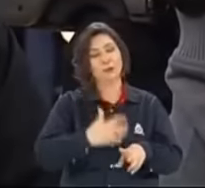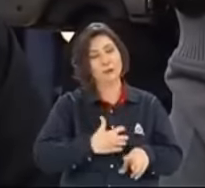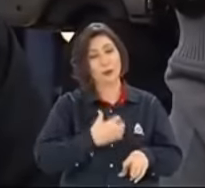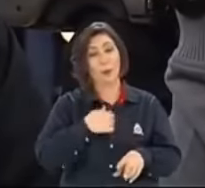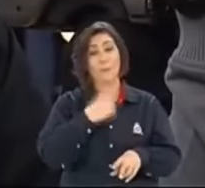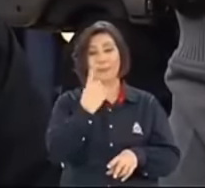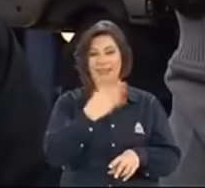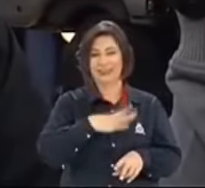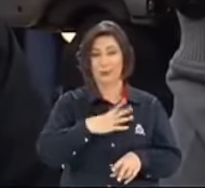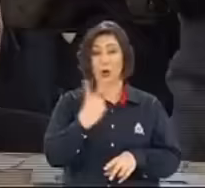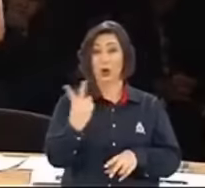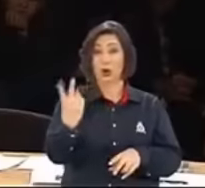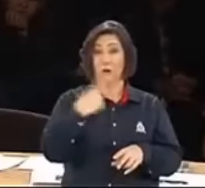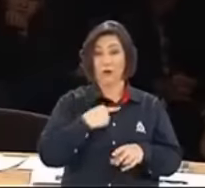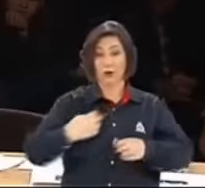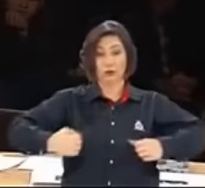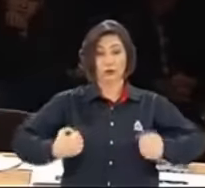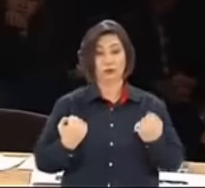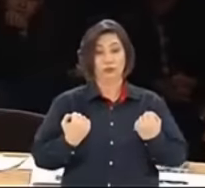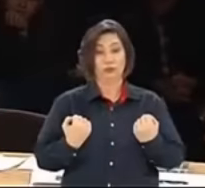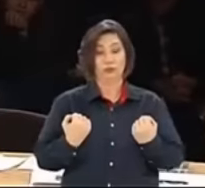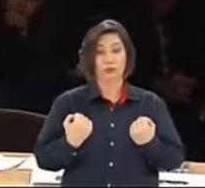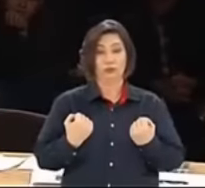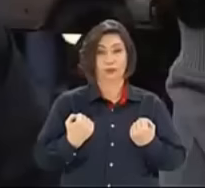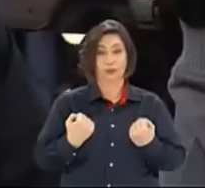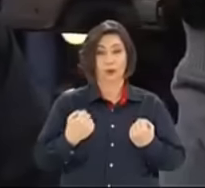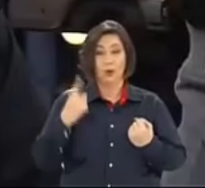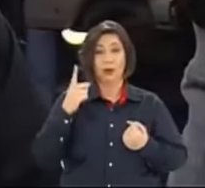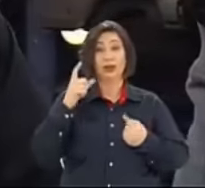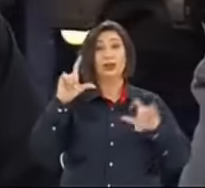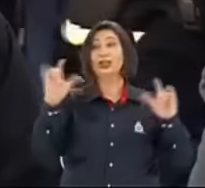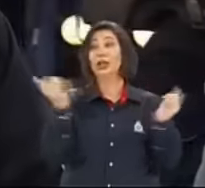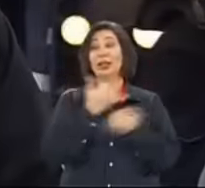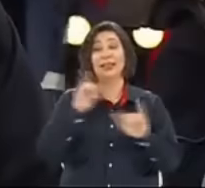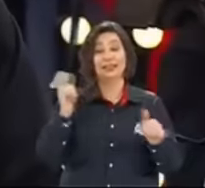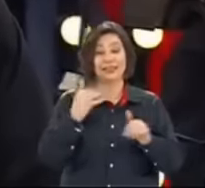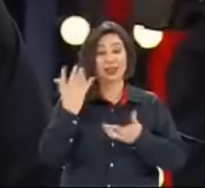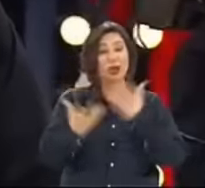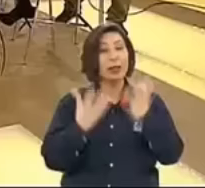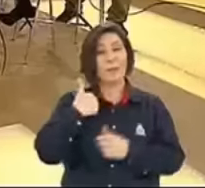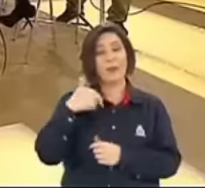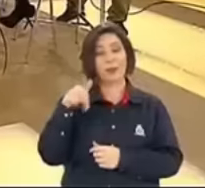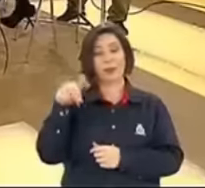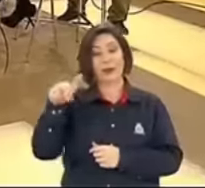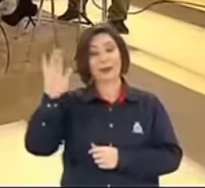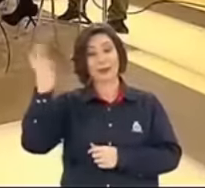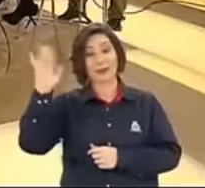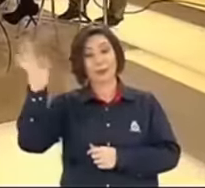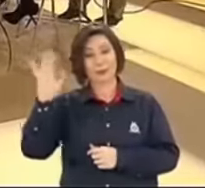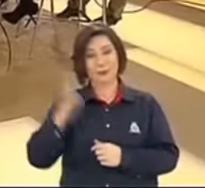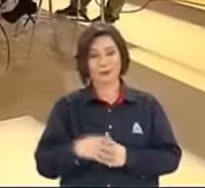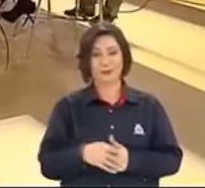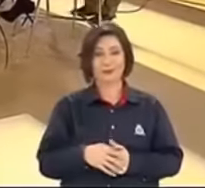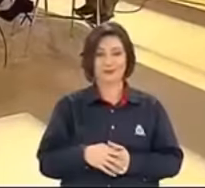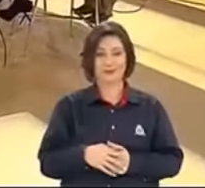tane istedim. O iki tane verdi koluma. Taktım onları. Oğlum orası cennet. Cehenneme doğru gidiyorum abicim. Ben yavaş yavaş.